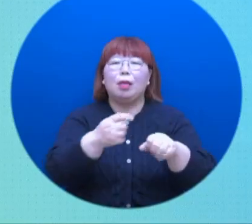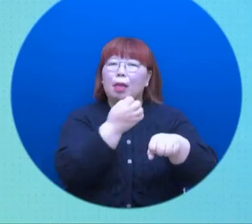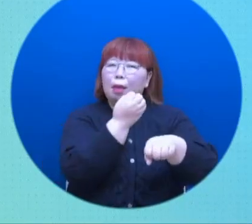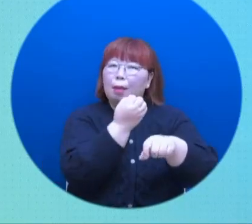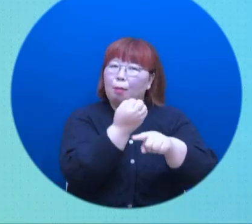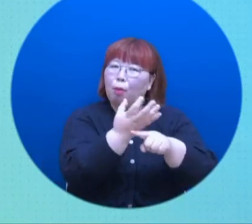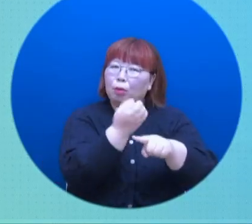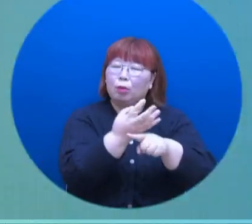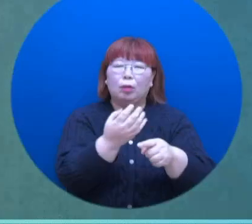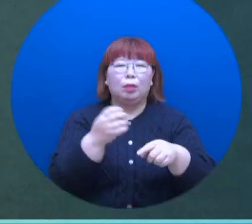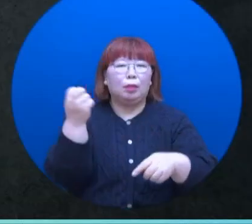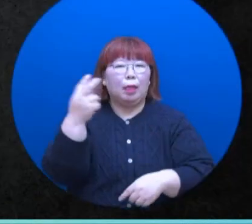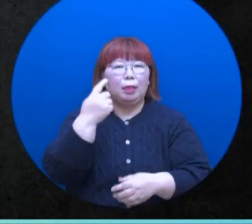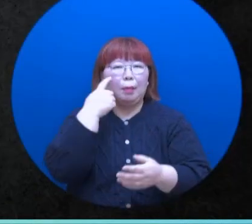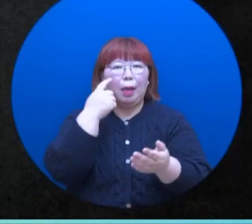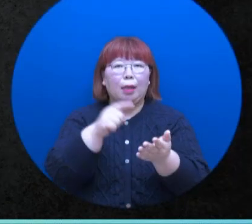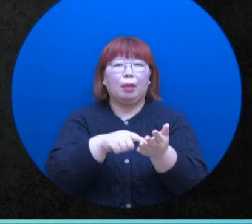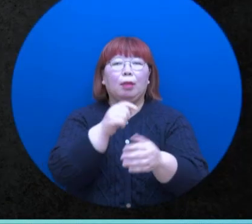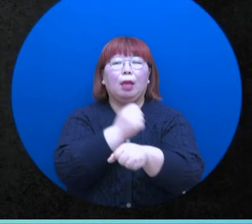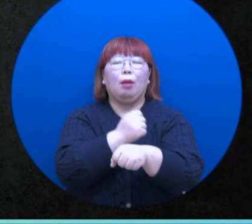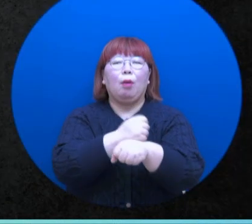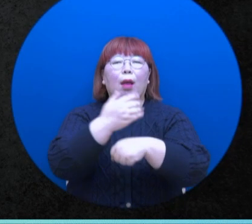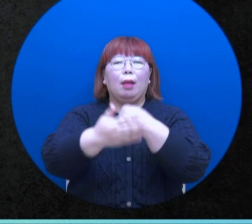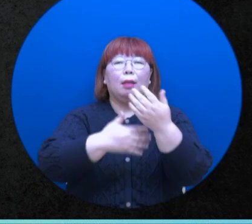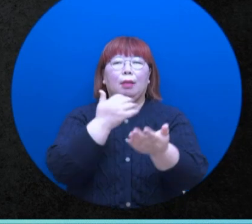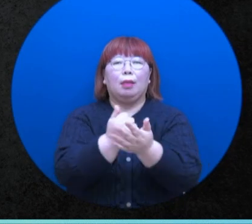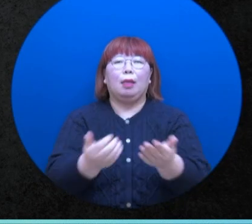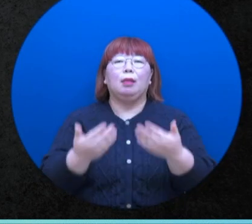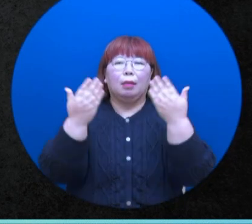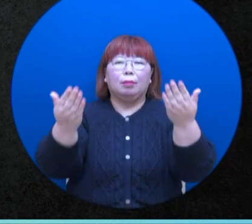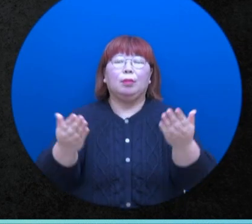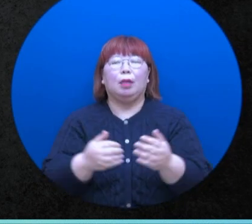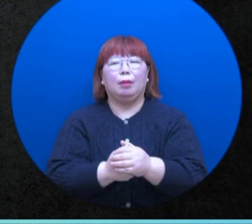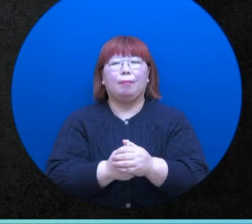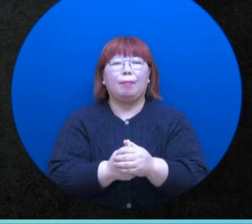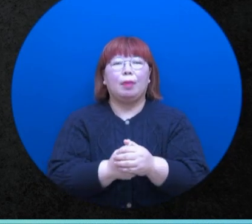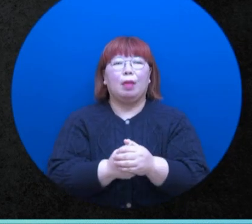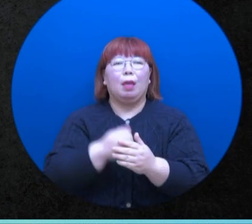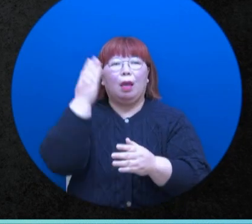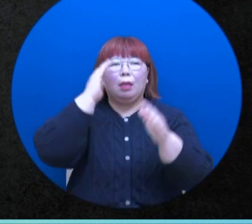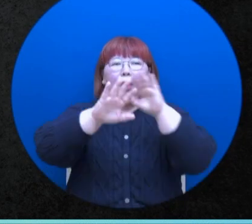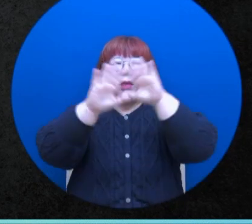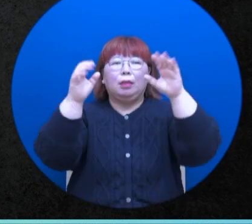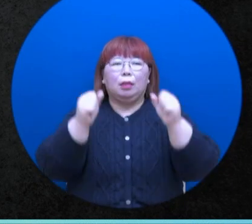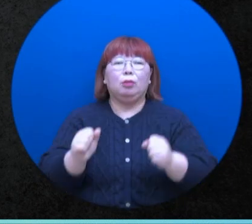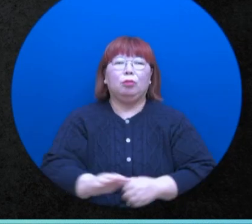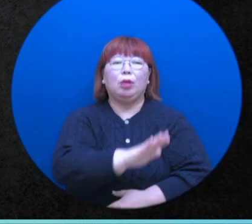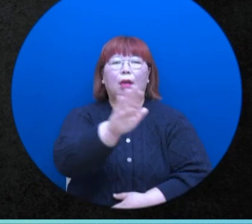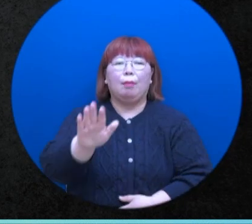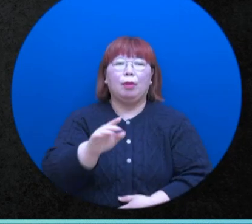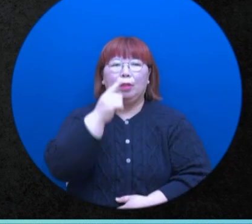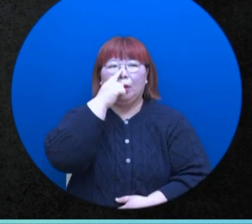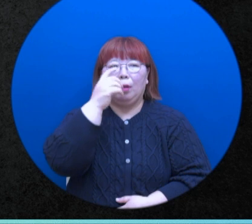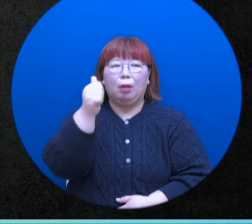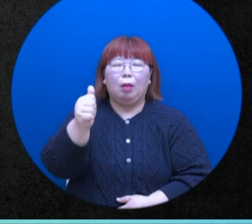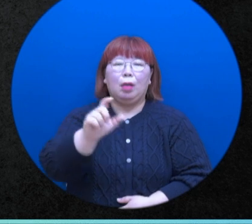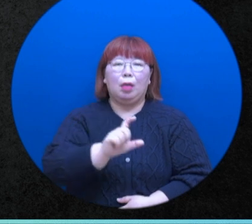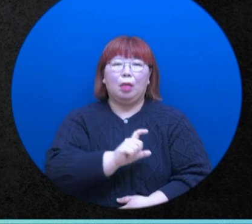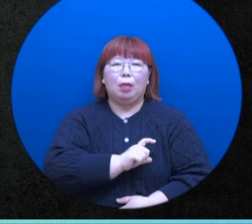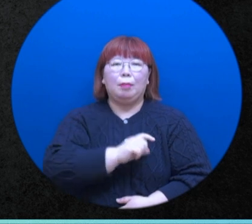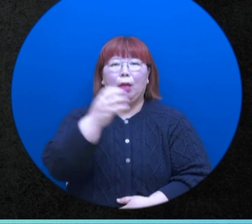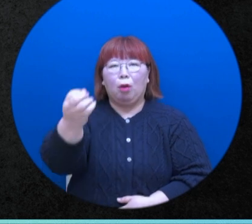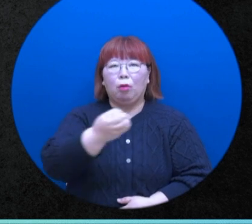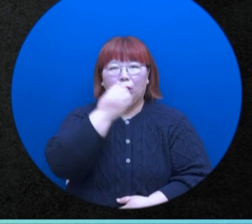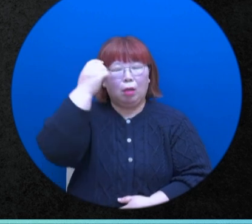다시 발견하며 하나님께 올려드리겠습니다. 기도합니다. 하늘에 계신 우리 아버지여,